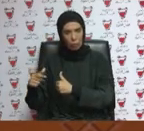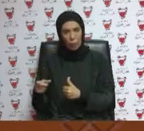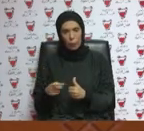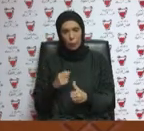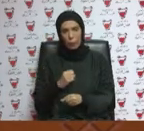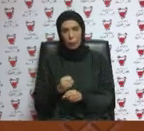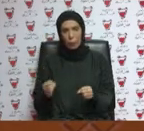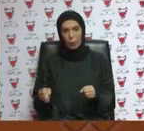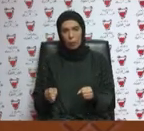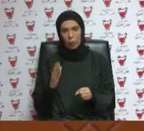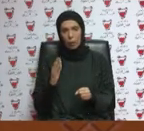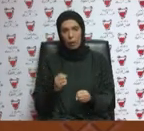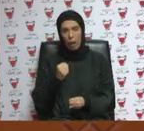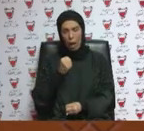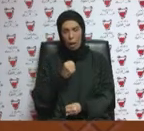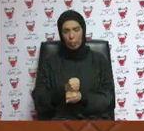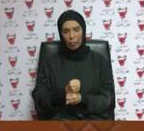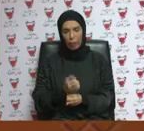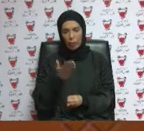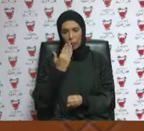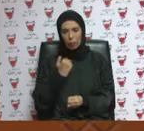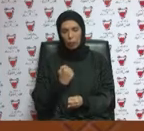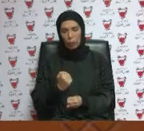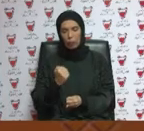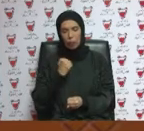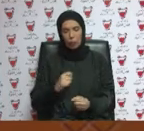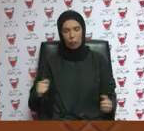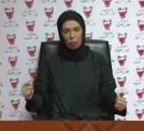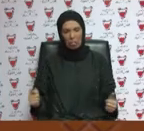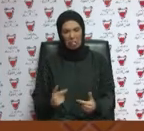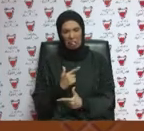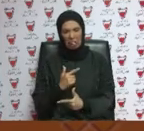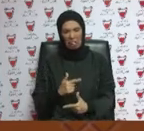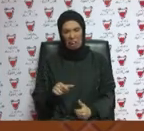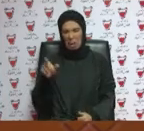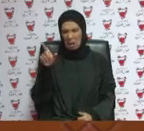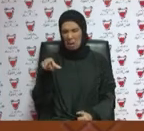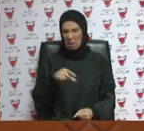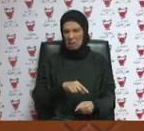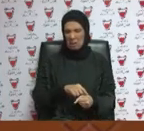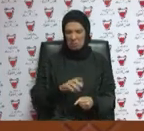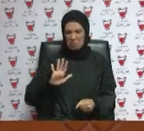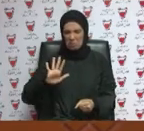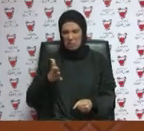المشروع التعطل، وكيف كان حرب من المخذلين